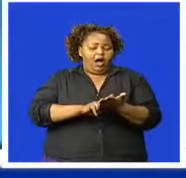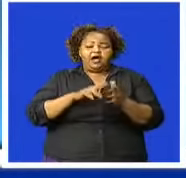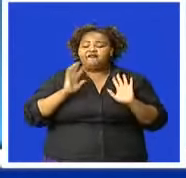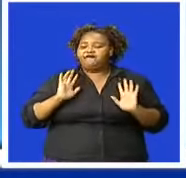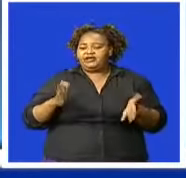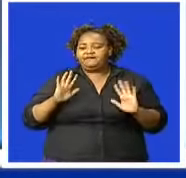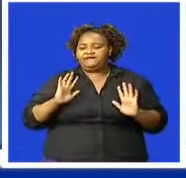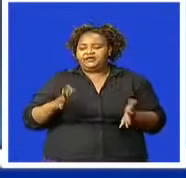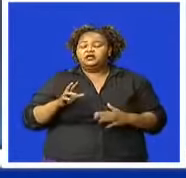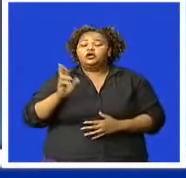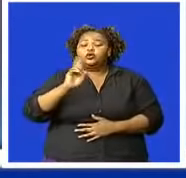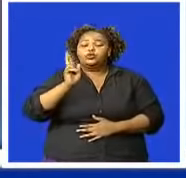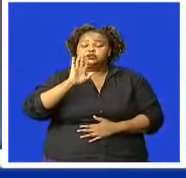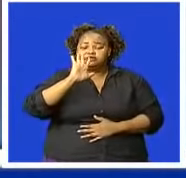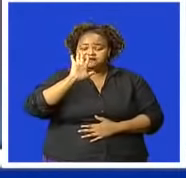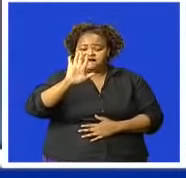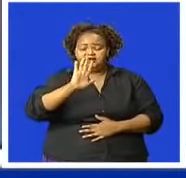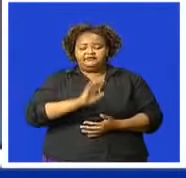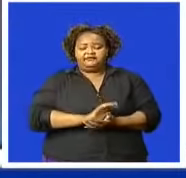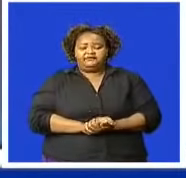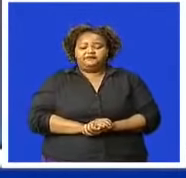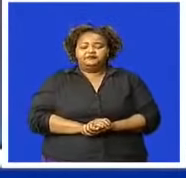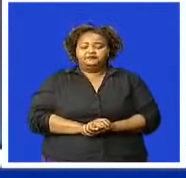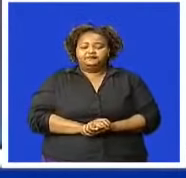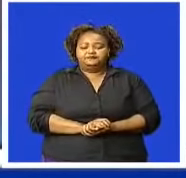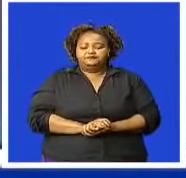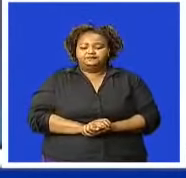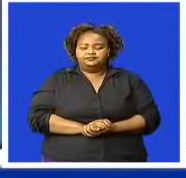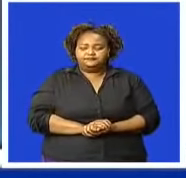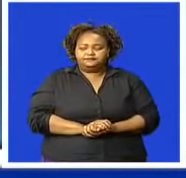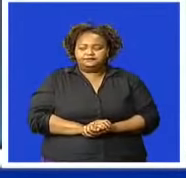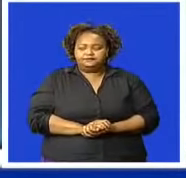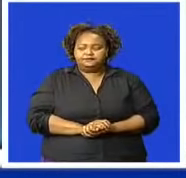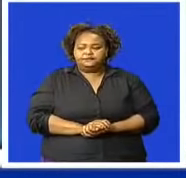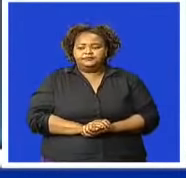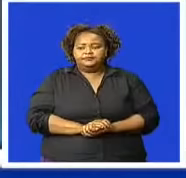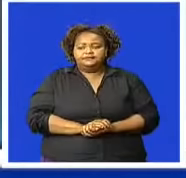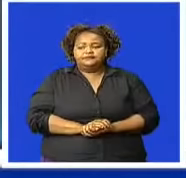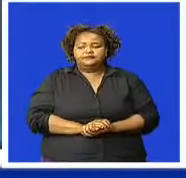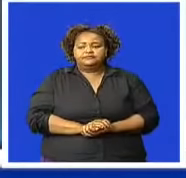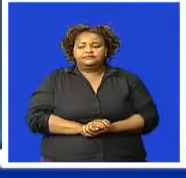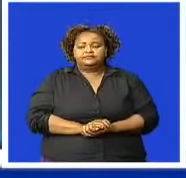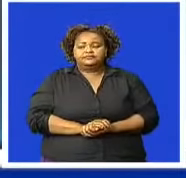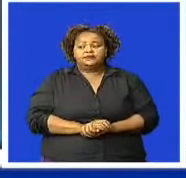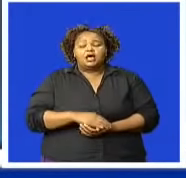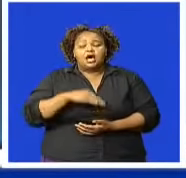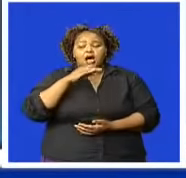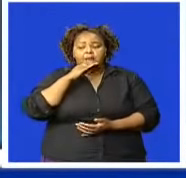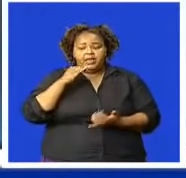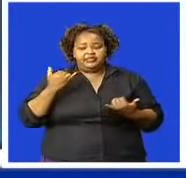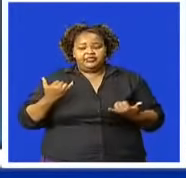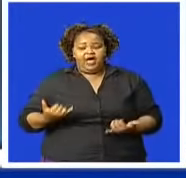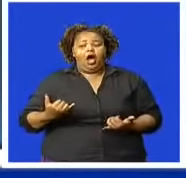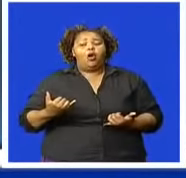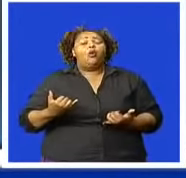Region 5. We are going to be part of Region 5